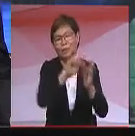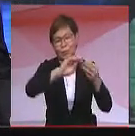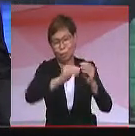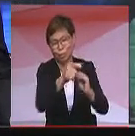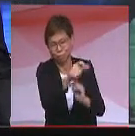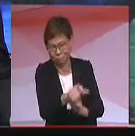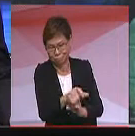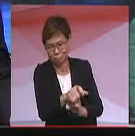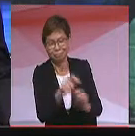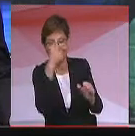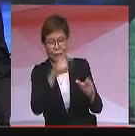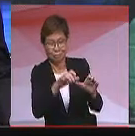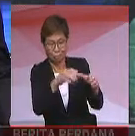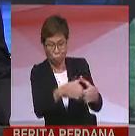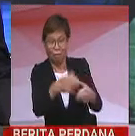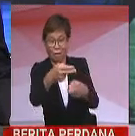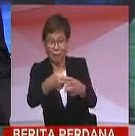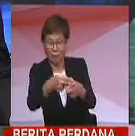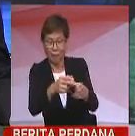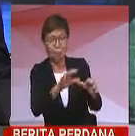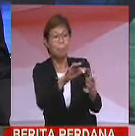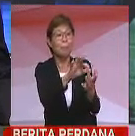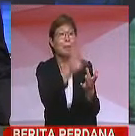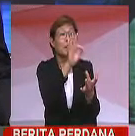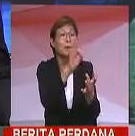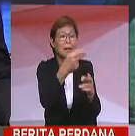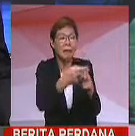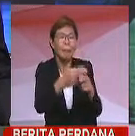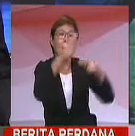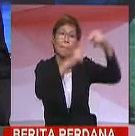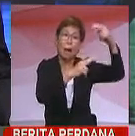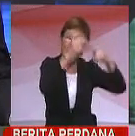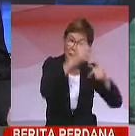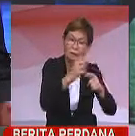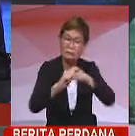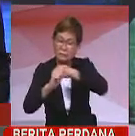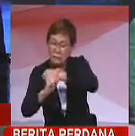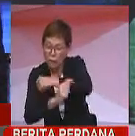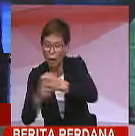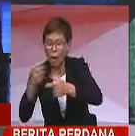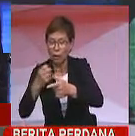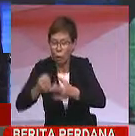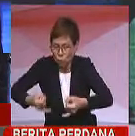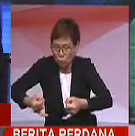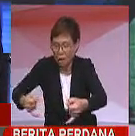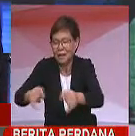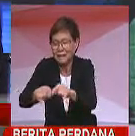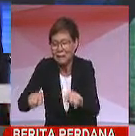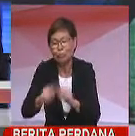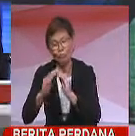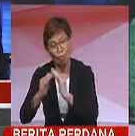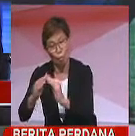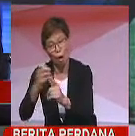indeks bagi kluster tersebut. Nama kluster dipilih berdasarkan nama bangunan, taman atau jalan tempat kediaman